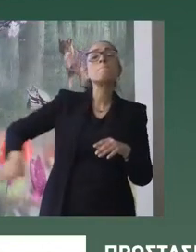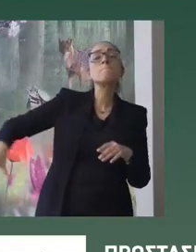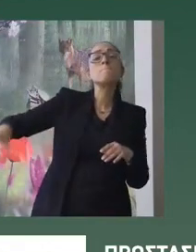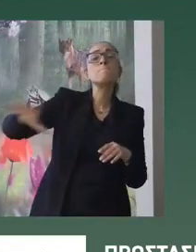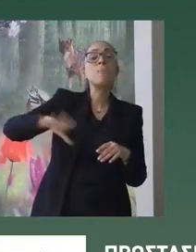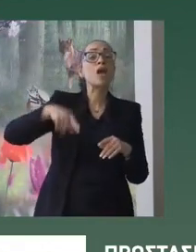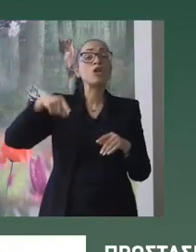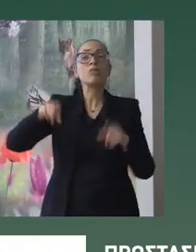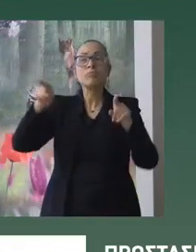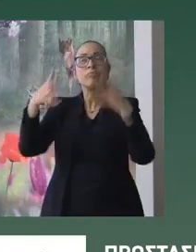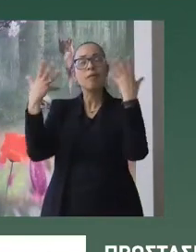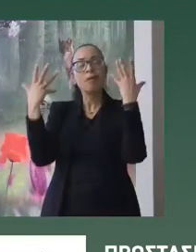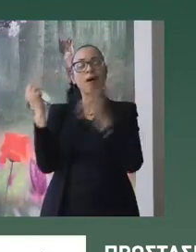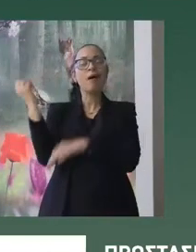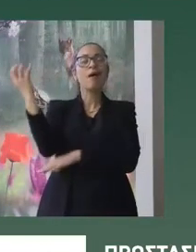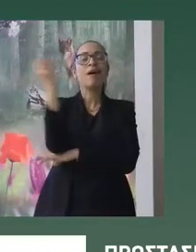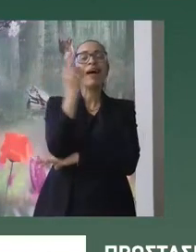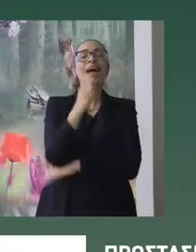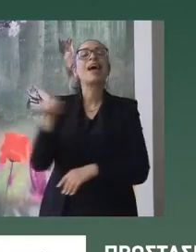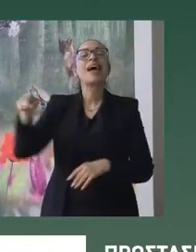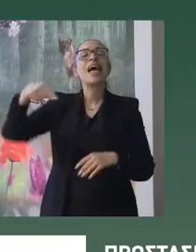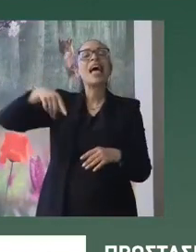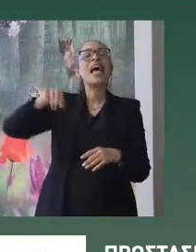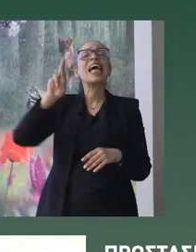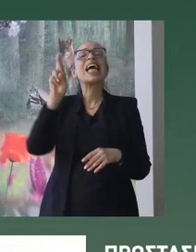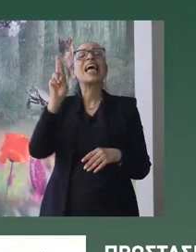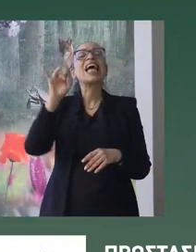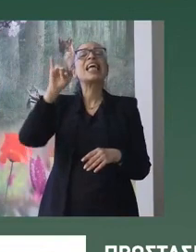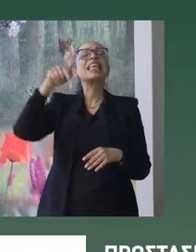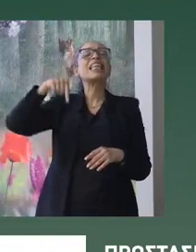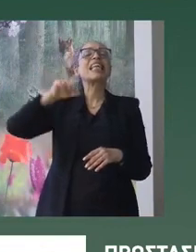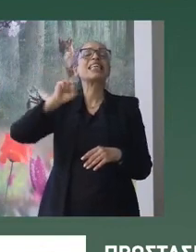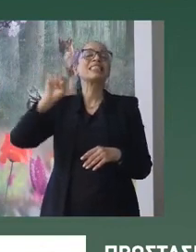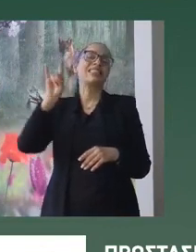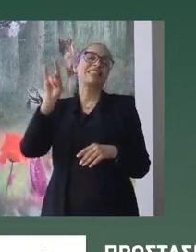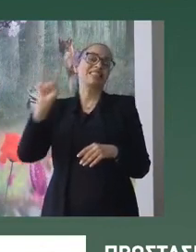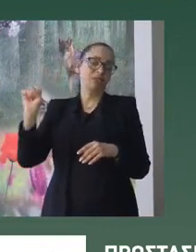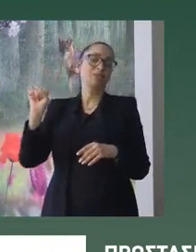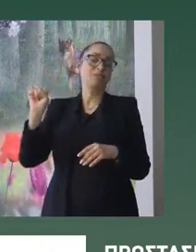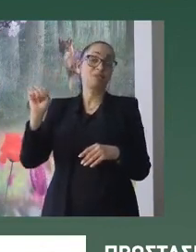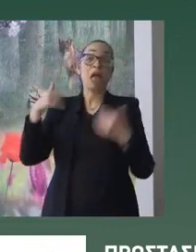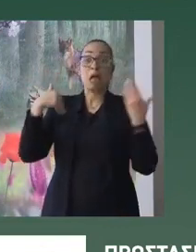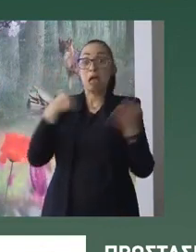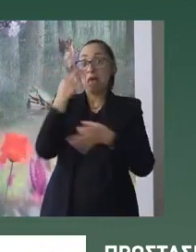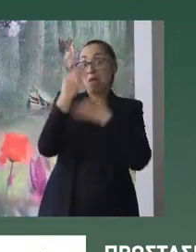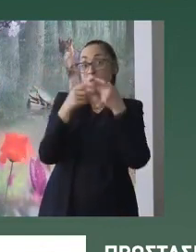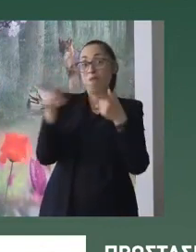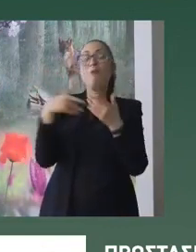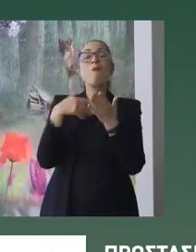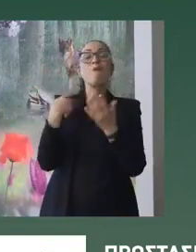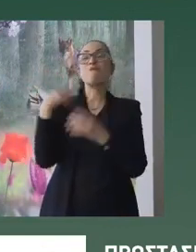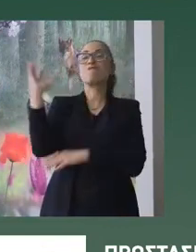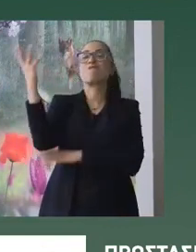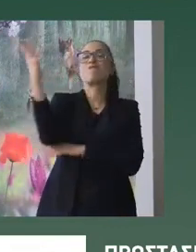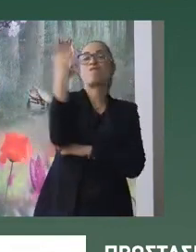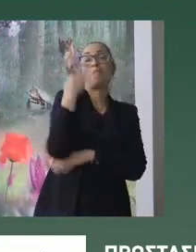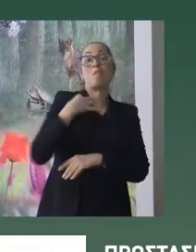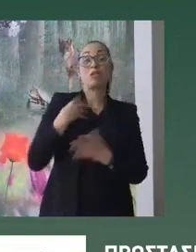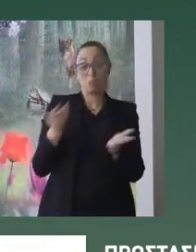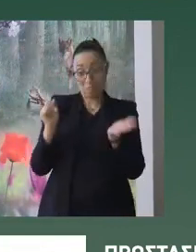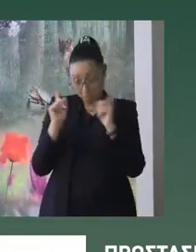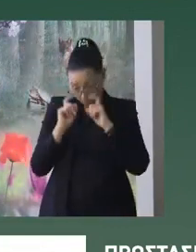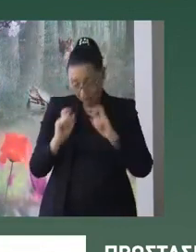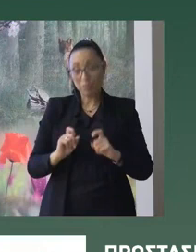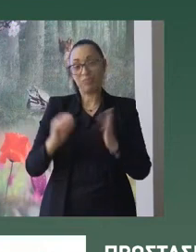δημιουργούν ένα τοπικό δροσισμό. Έχουν ένα πολλαπλασιαστικό αποτέλεσμα. Και μια και είπα για πράσινο και σας είπα πριν ότι πρέπει να το βάλουμε το πράσινο στην